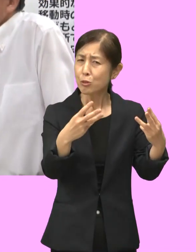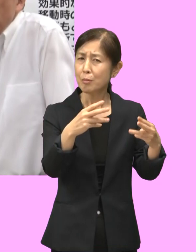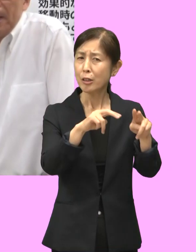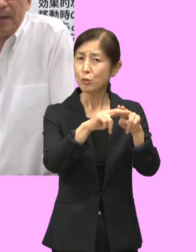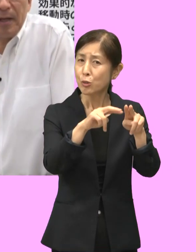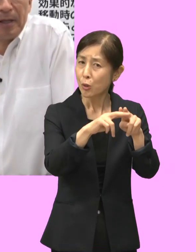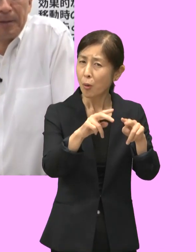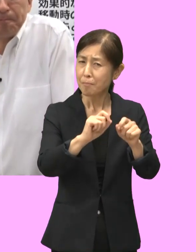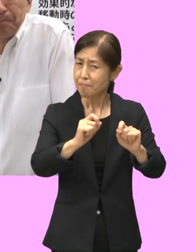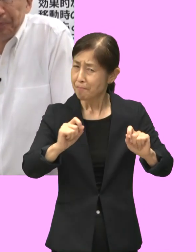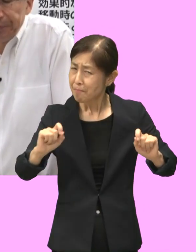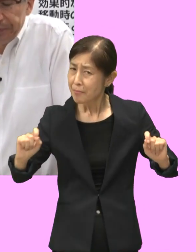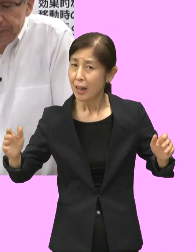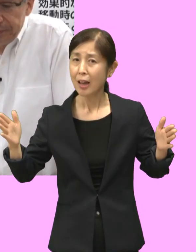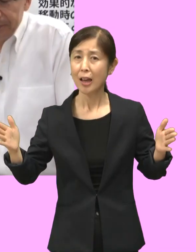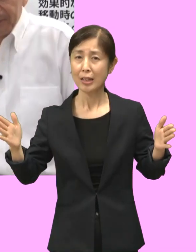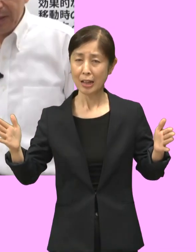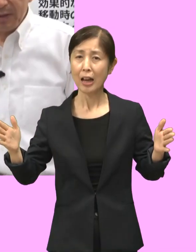って、